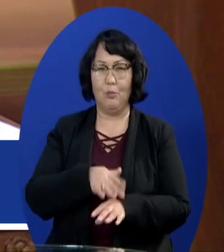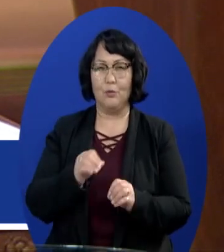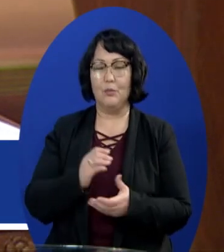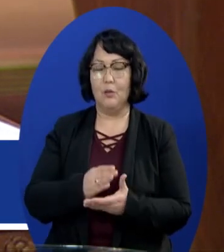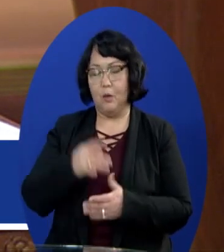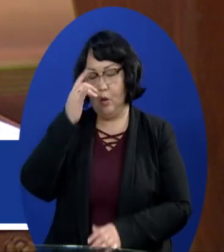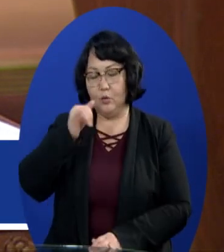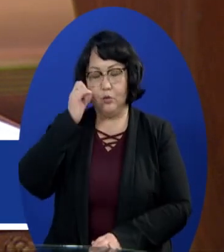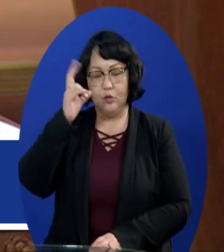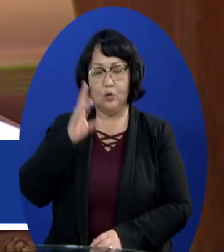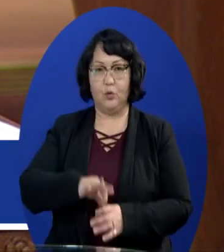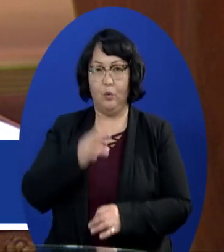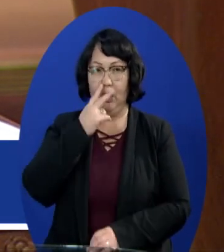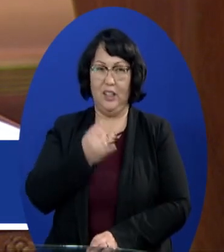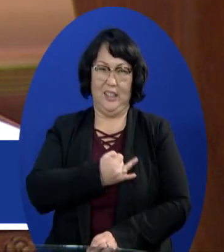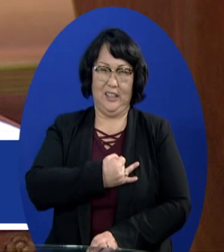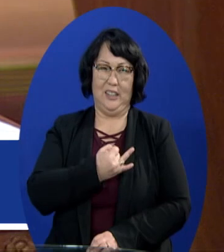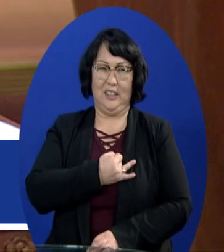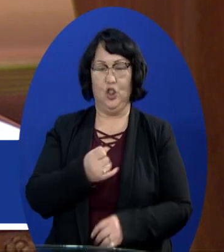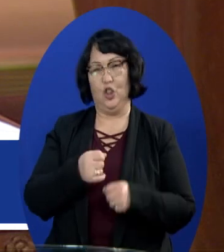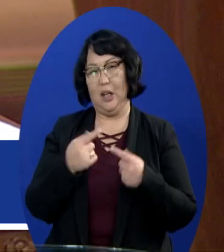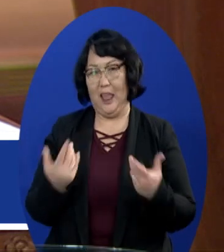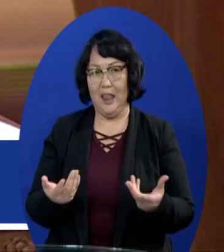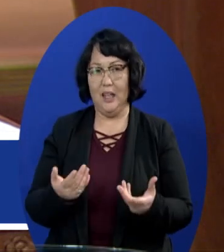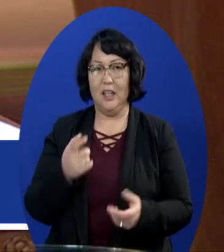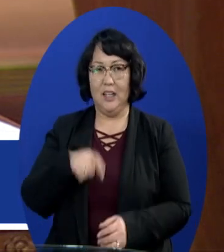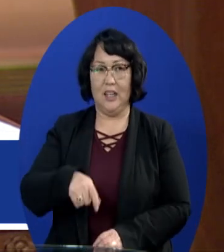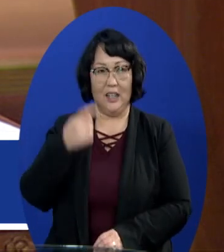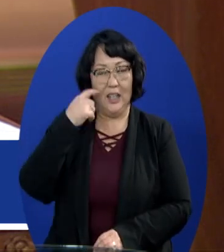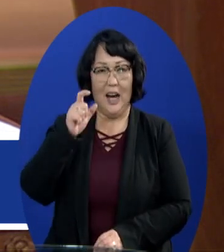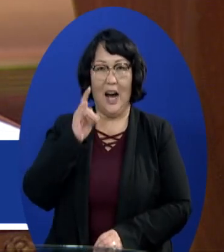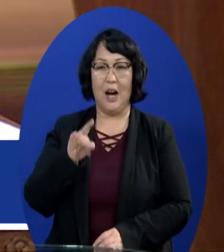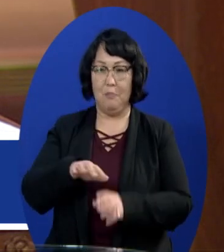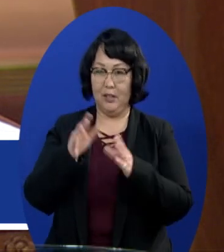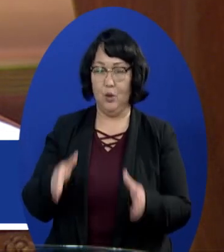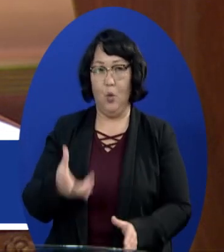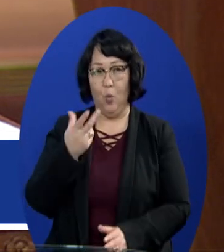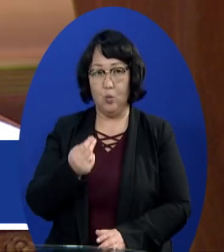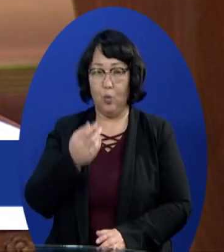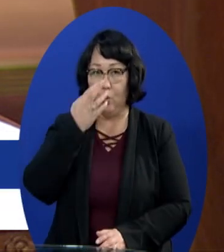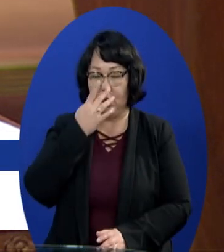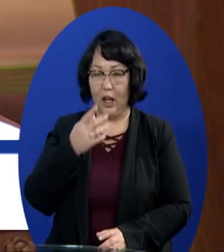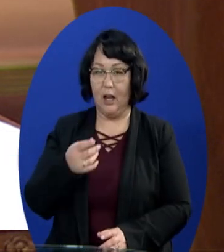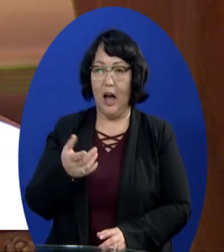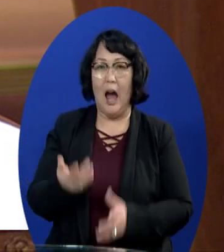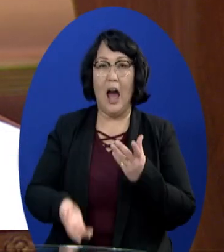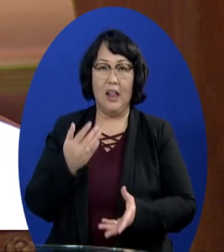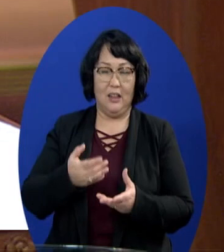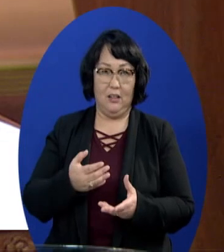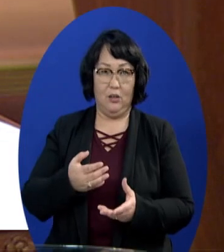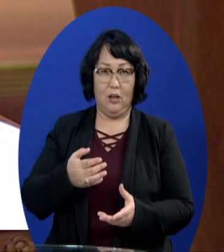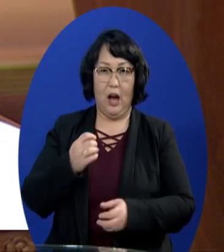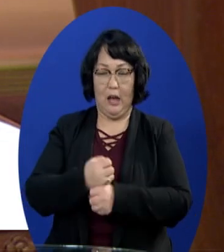бүрийн сонгуулиудад итгэл маш их алдарч байна. Энэ машин үнэн худалт тоолж байгаа хар толгоогоор хариуцж сонгуулийн